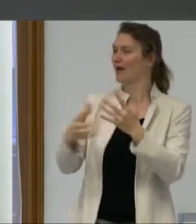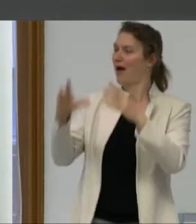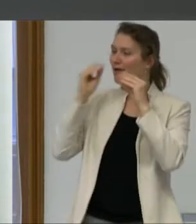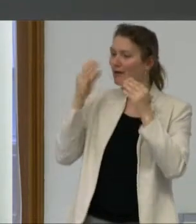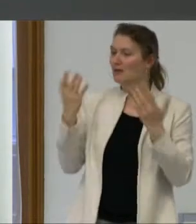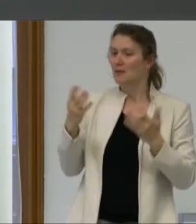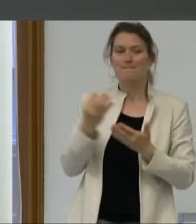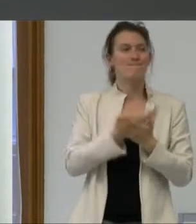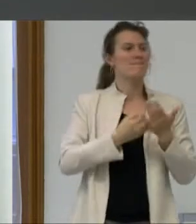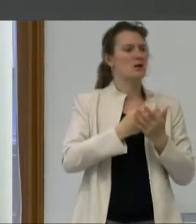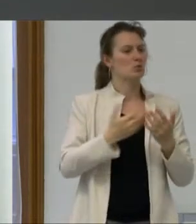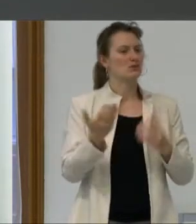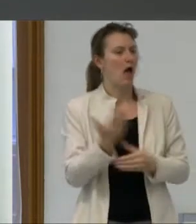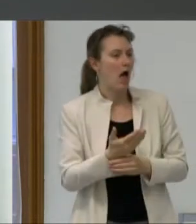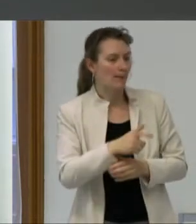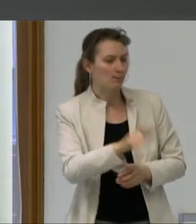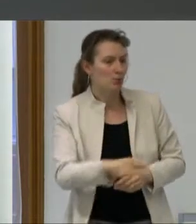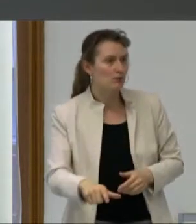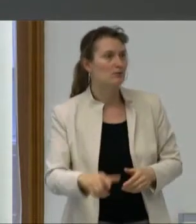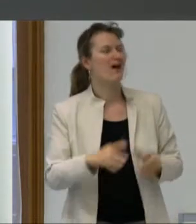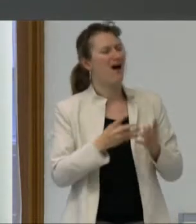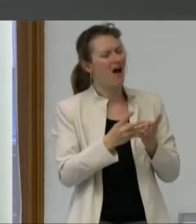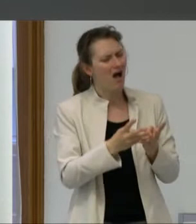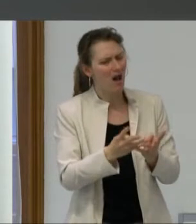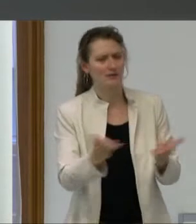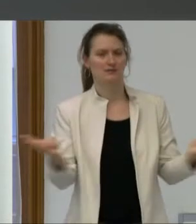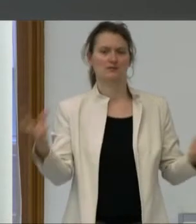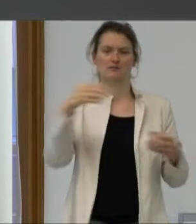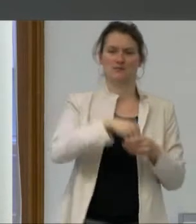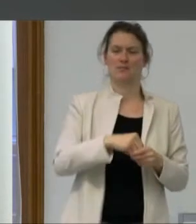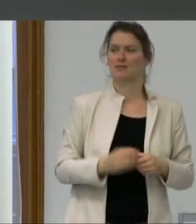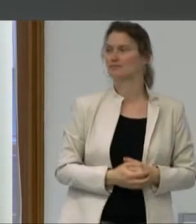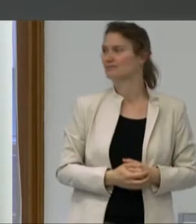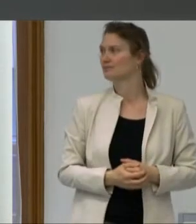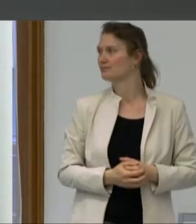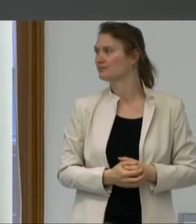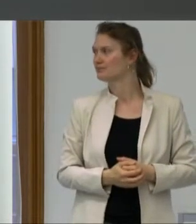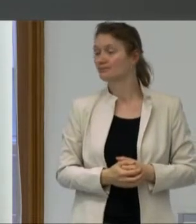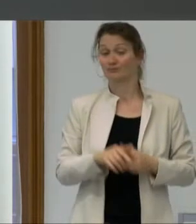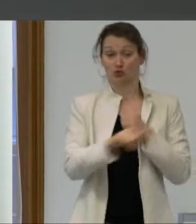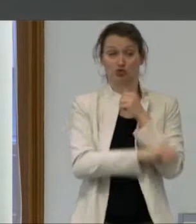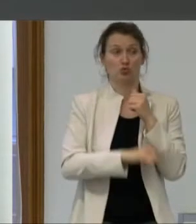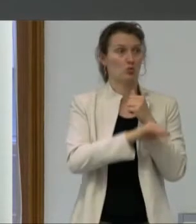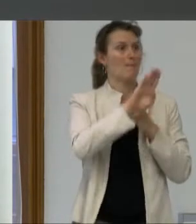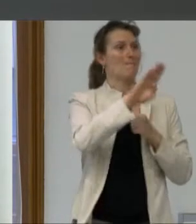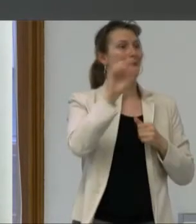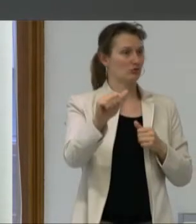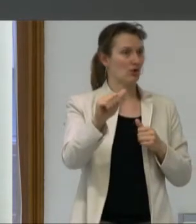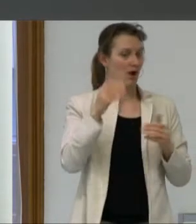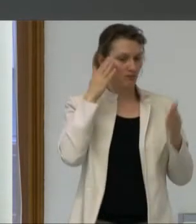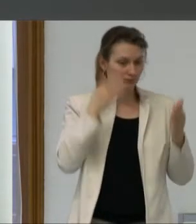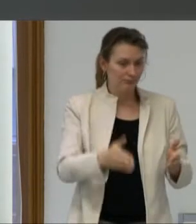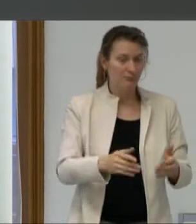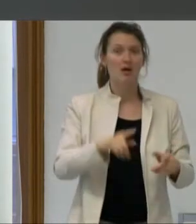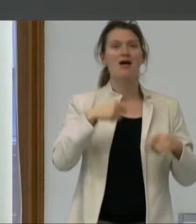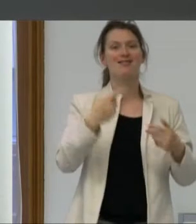von Bildungsarmut und so weiter. Also wirklich die breiten Aspekte grundlegend zu vermitteln im Bachelorstudium. Und dann wäre noch